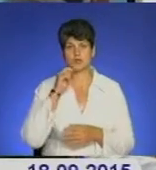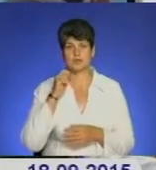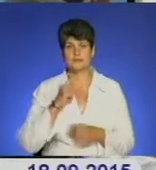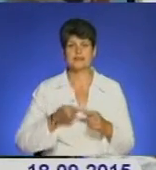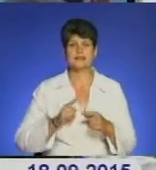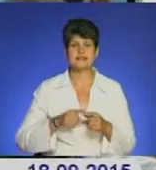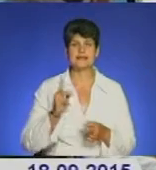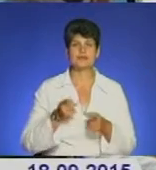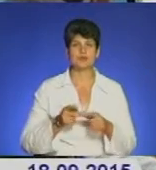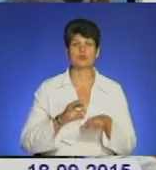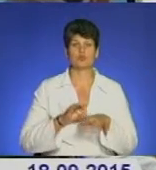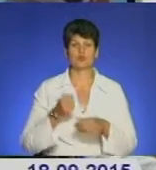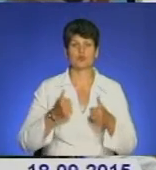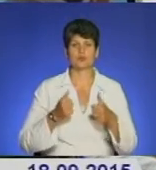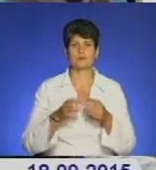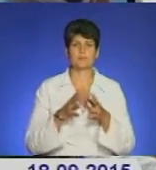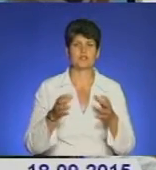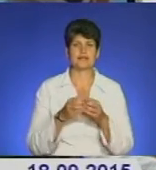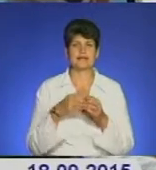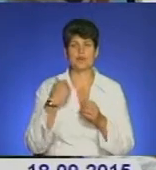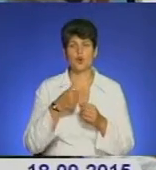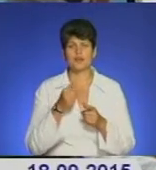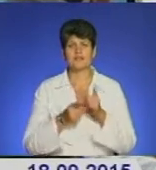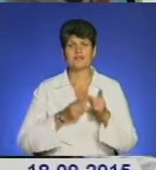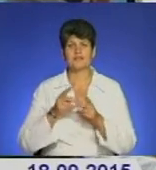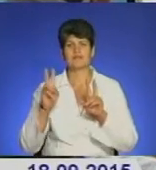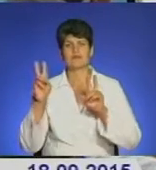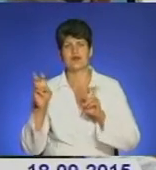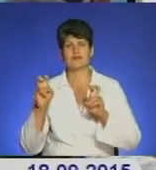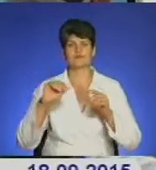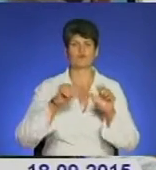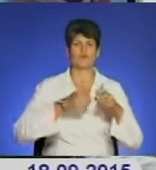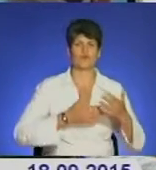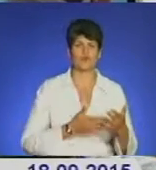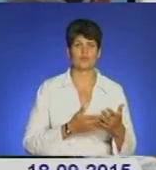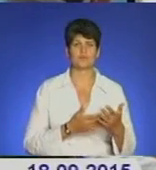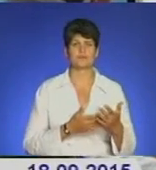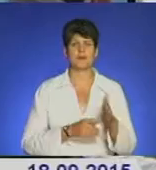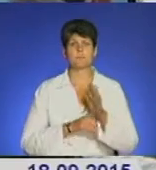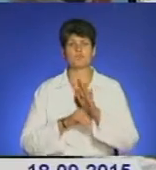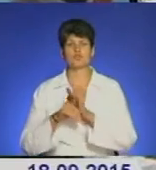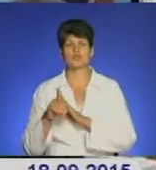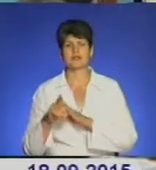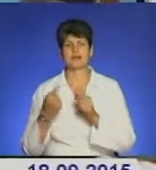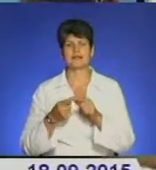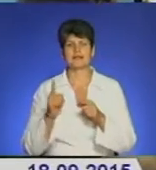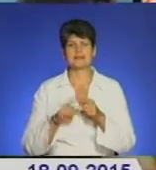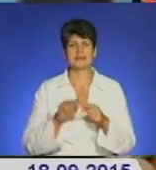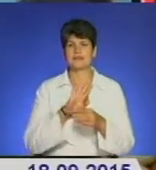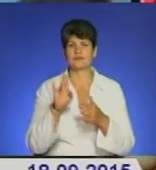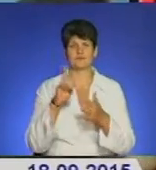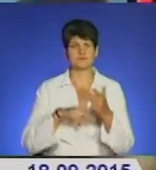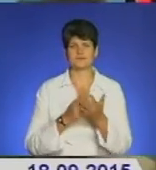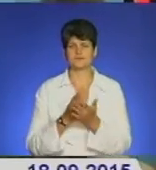цей конкурс проводиться вже більше 10 років. Він змінював назву, формат. Починалось це і не в фіскальній службі,